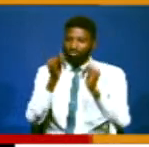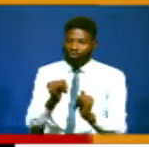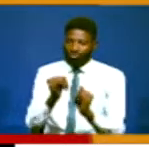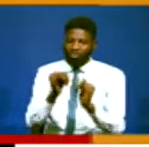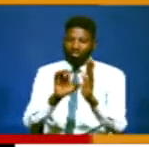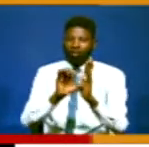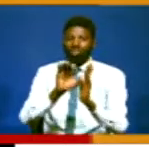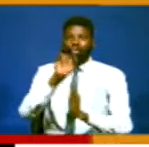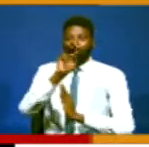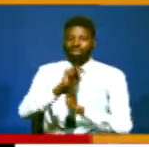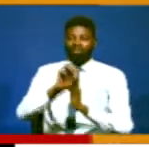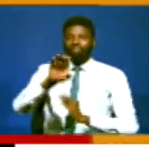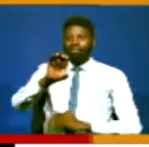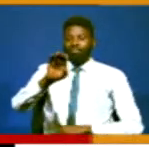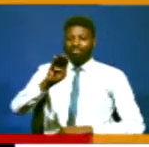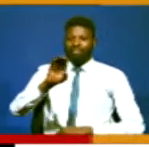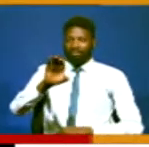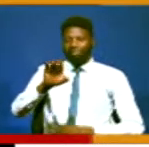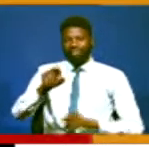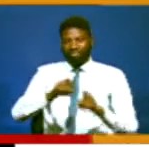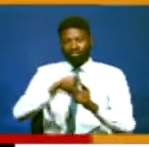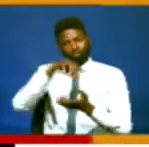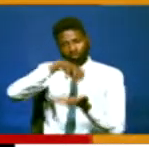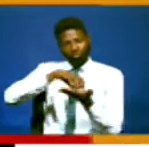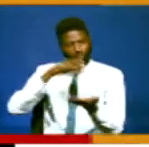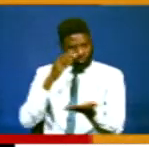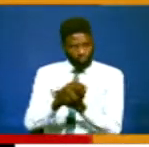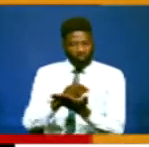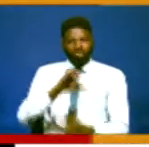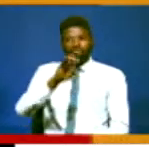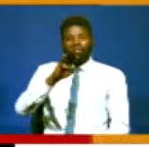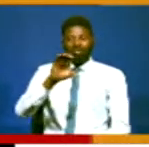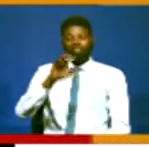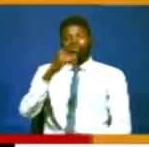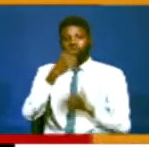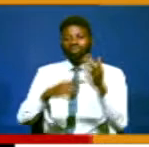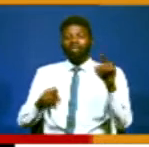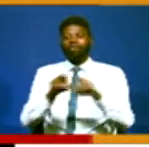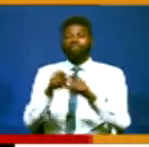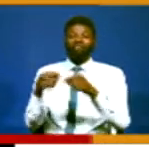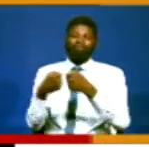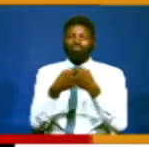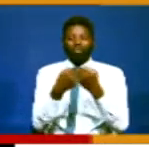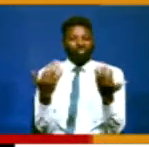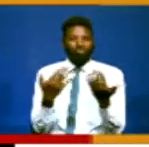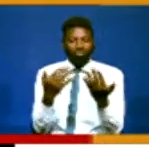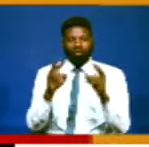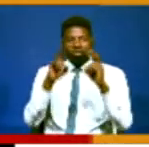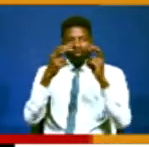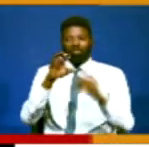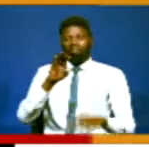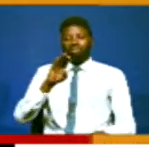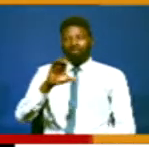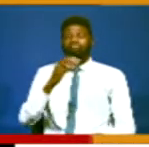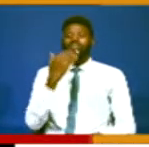uhalisia wa mambo ya CBC na changamoto katika mtaala huo mpya wa CBC. Shukran sana kwa wale